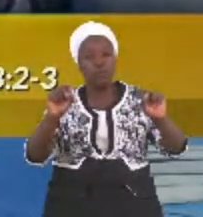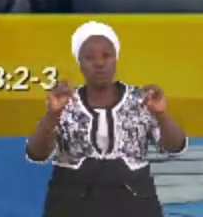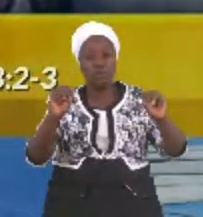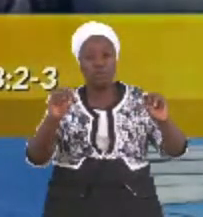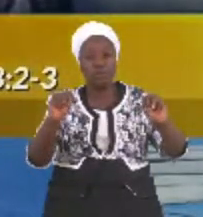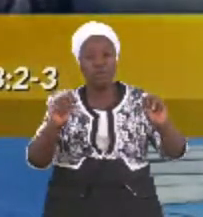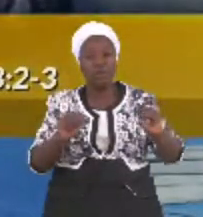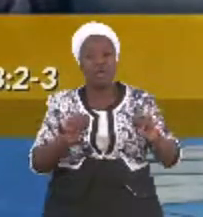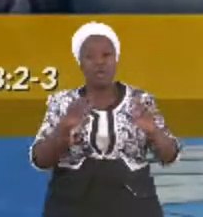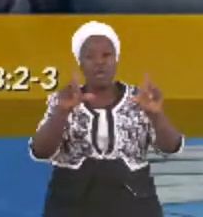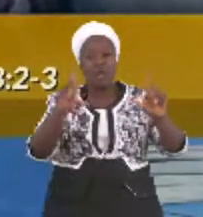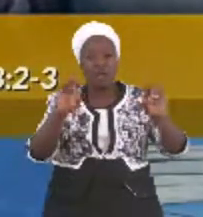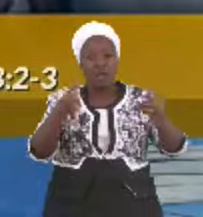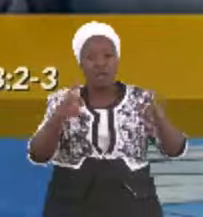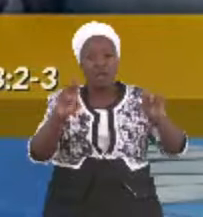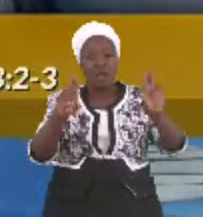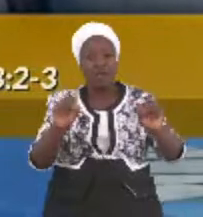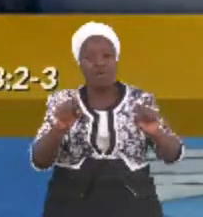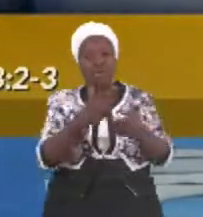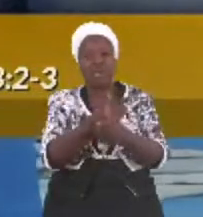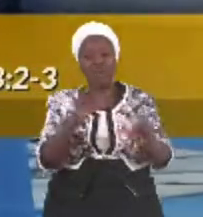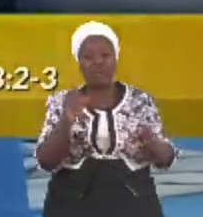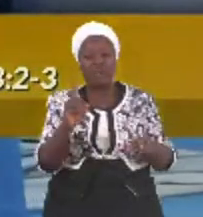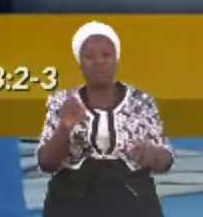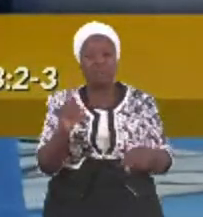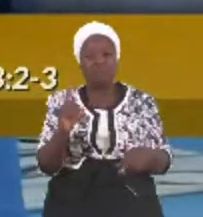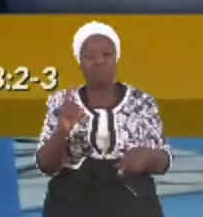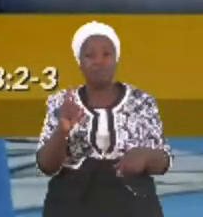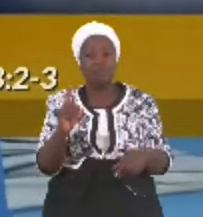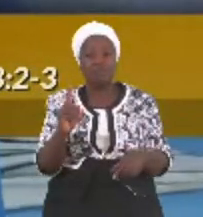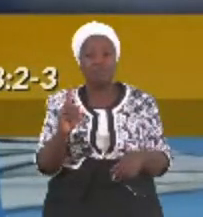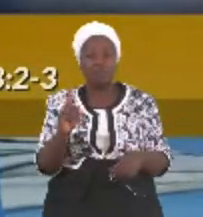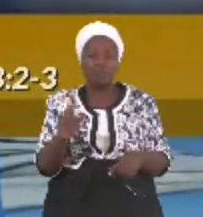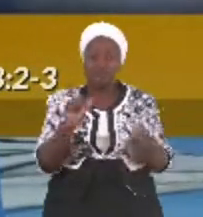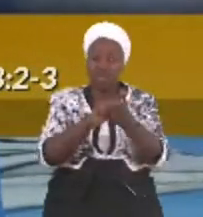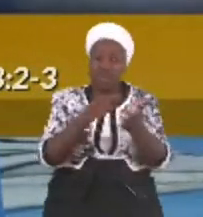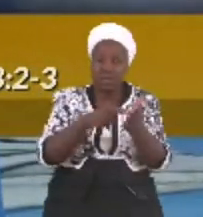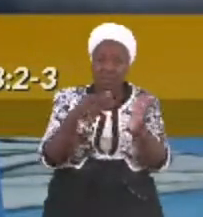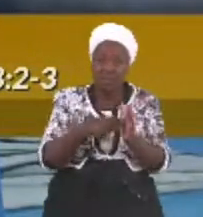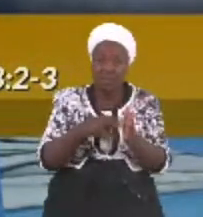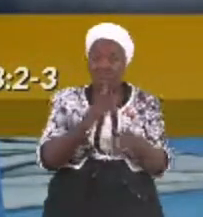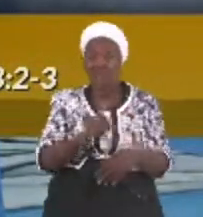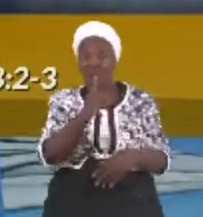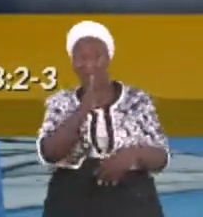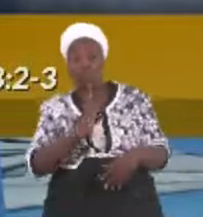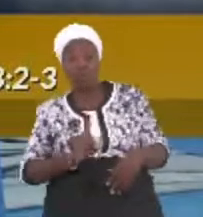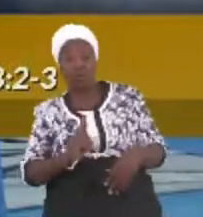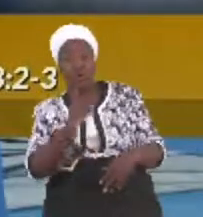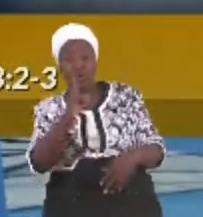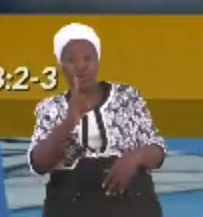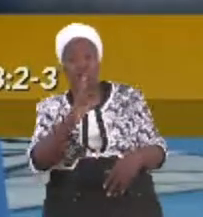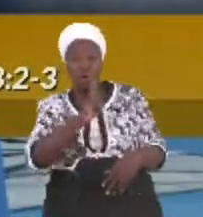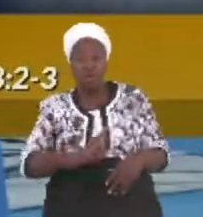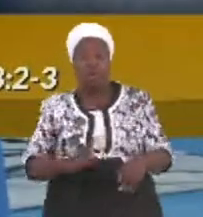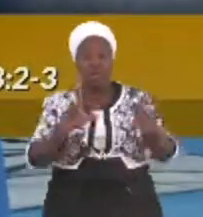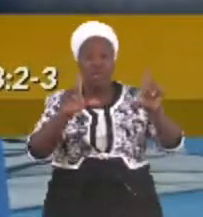libérés. Vous voyez, les lépreux de ces temps-là, ils n'étaient pas censés et ils n'étaient pas autorisés à